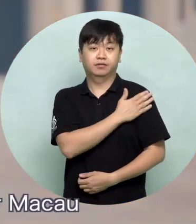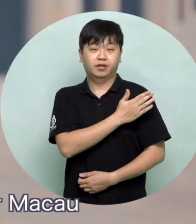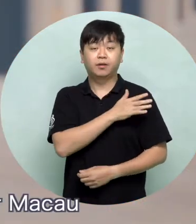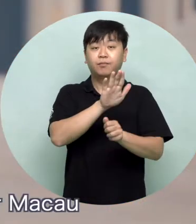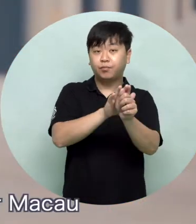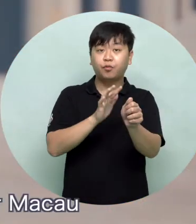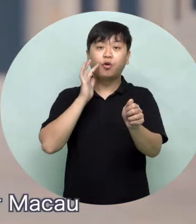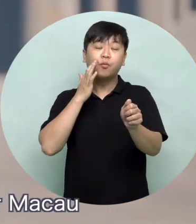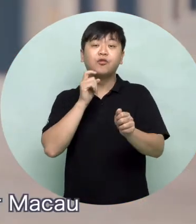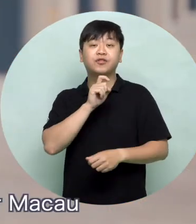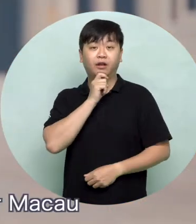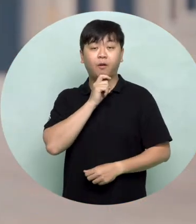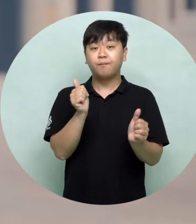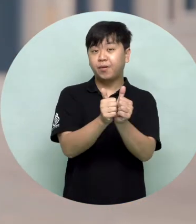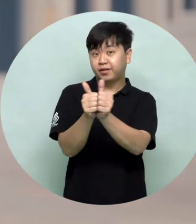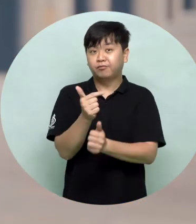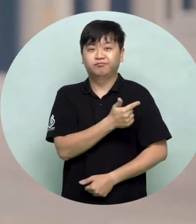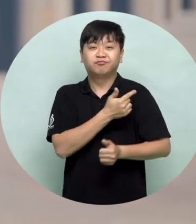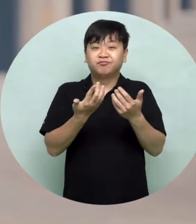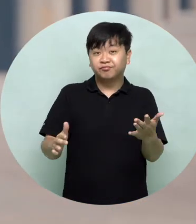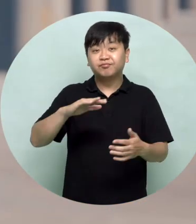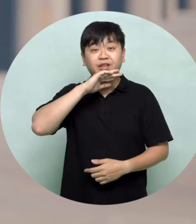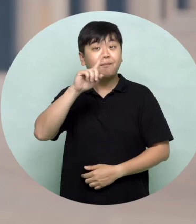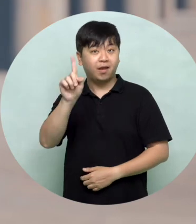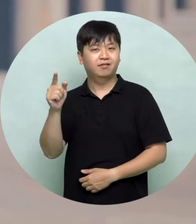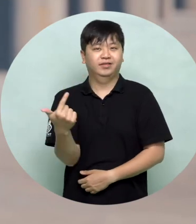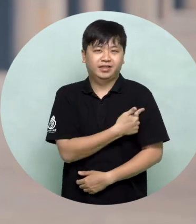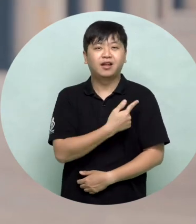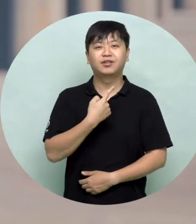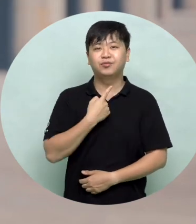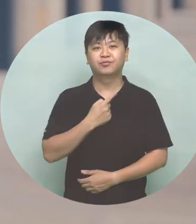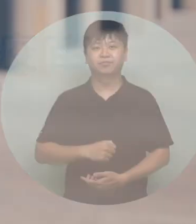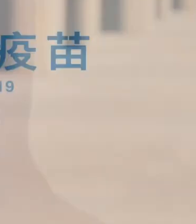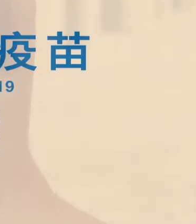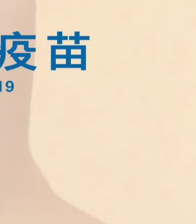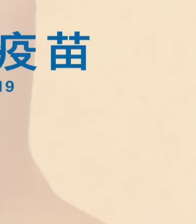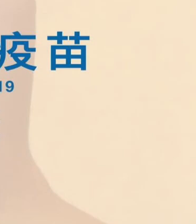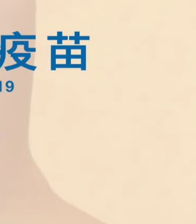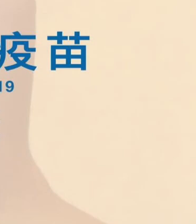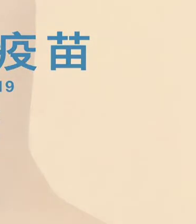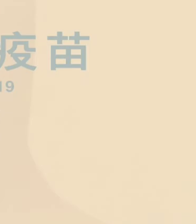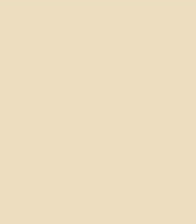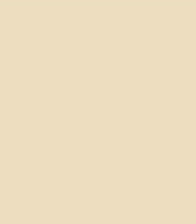哋年轻人都有责任保护澳门，我成班 friend 都打晒啦，你仲犹豫？快啲打啦！